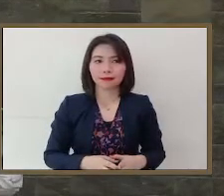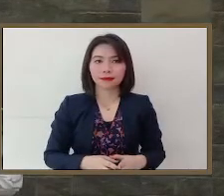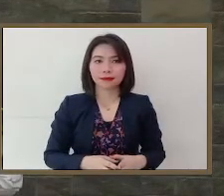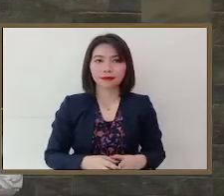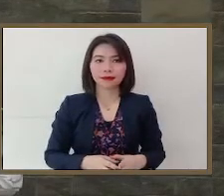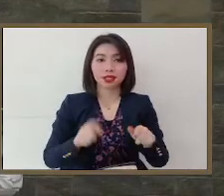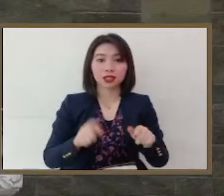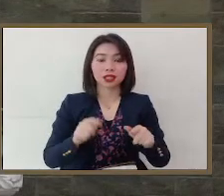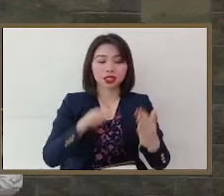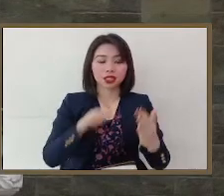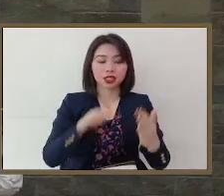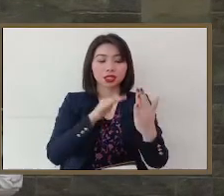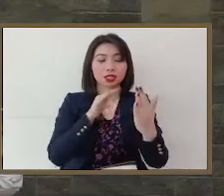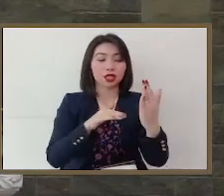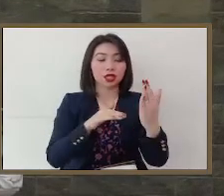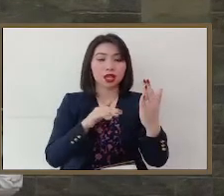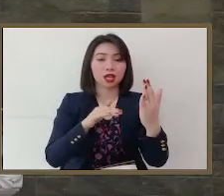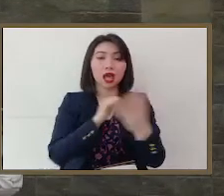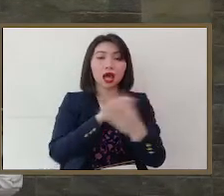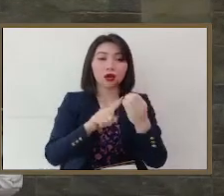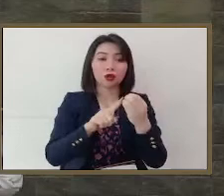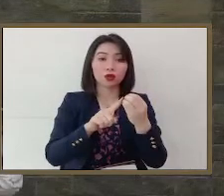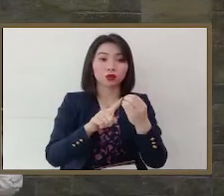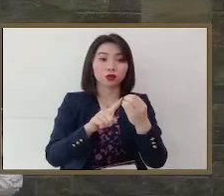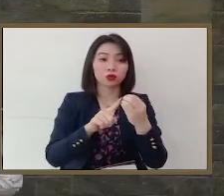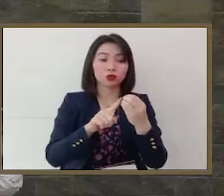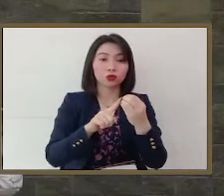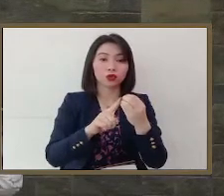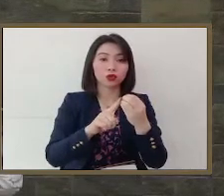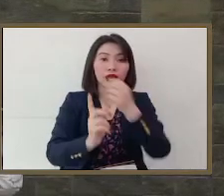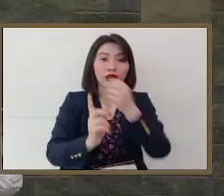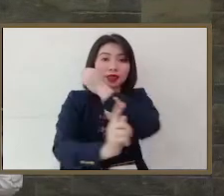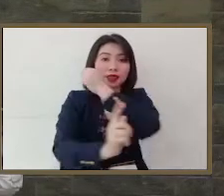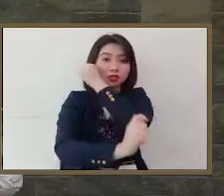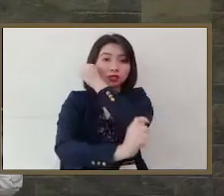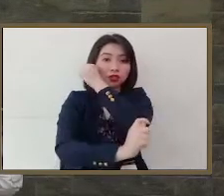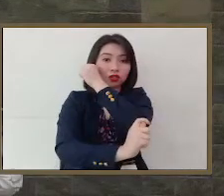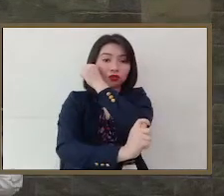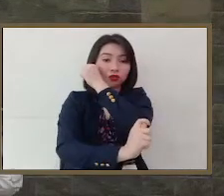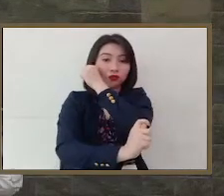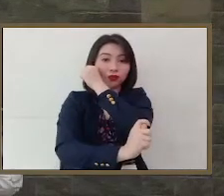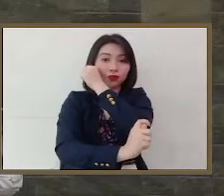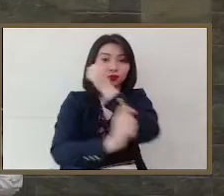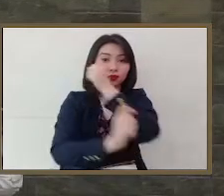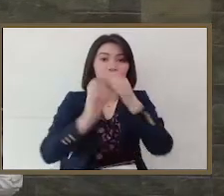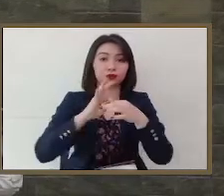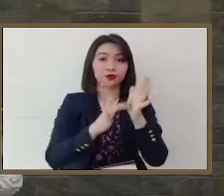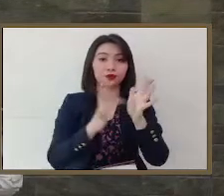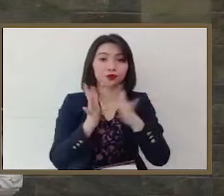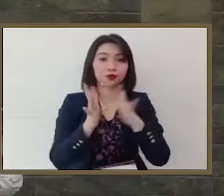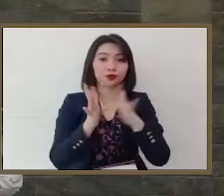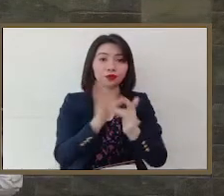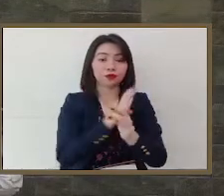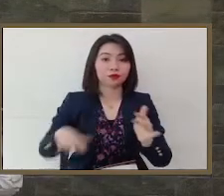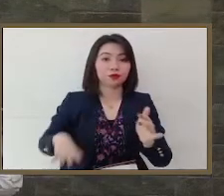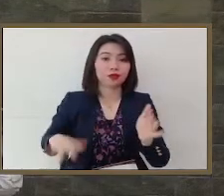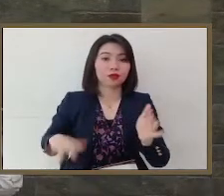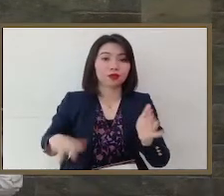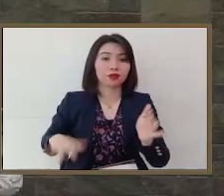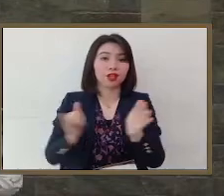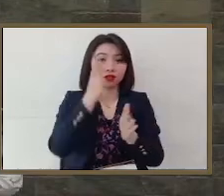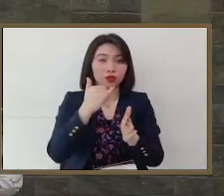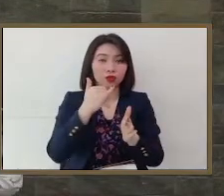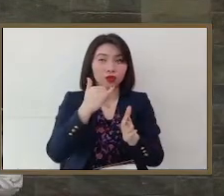pag-aaral na patungkol sa temptation ng Panginoong Jesucristo. That's what he called it in the